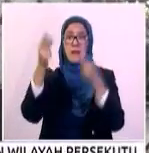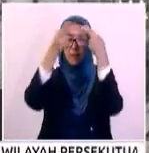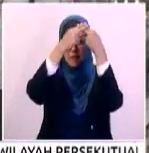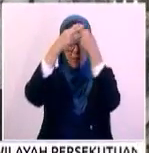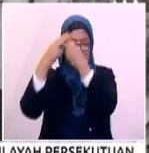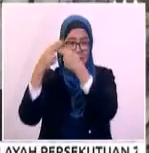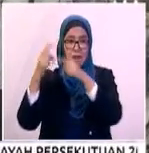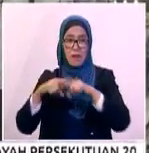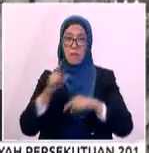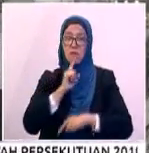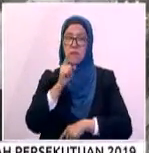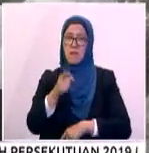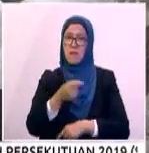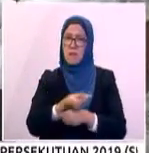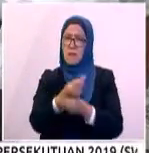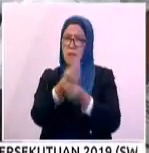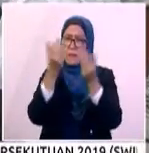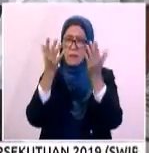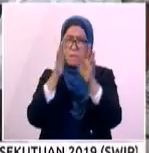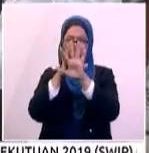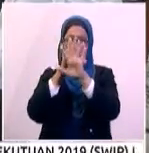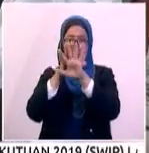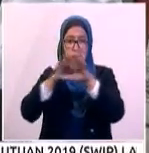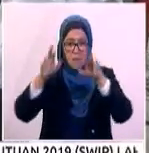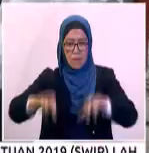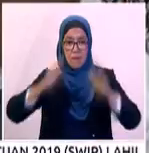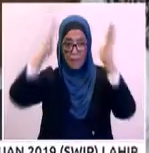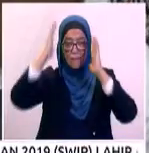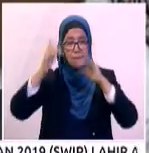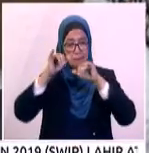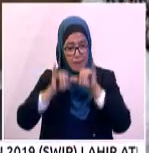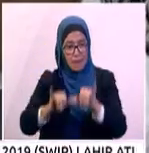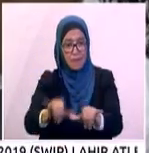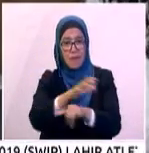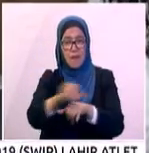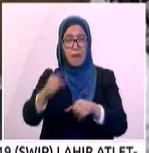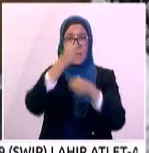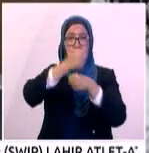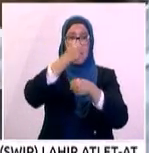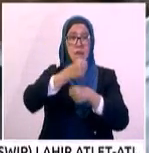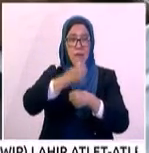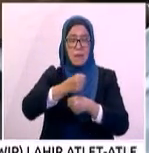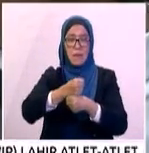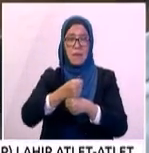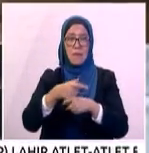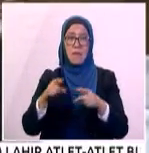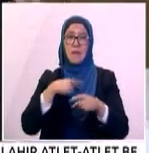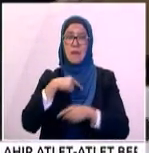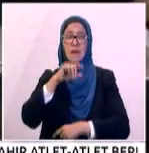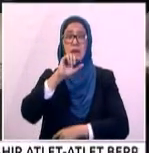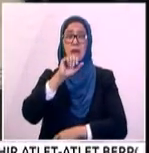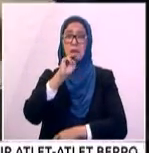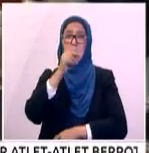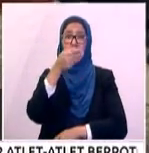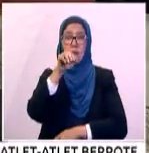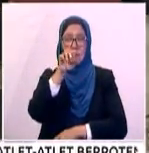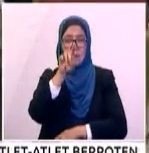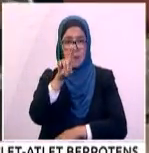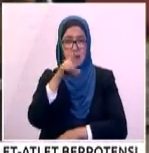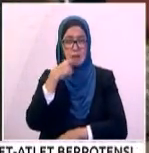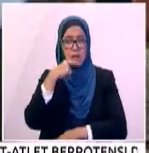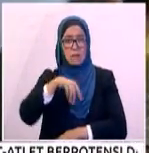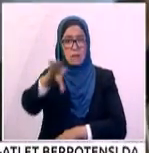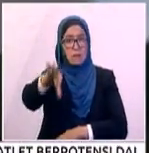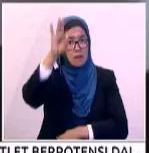dalam pelbagai sektor. Bagi Muhammad Jamal Muhammad Yusof, dia memilih Mekah sebagai destinasi baharu pekerjaannya selepas ditawarkan